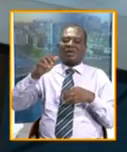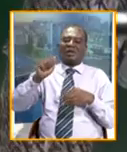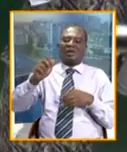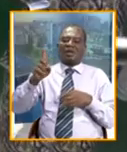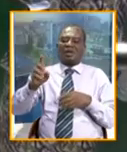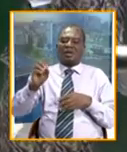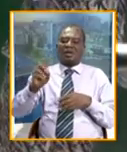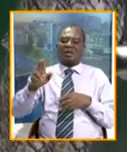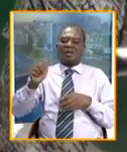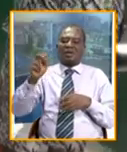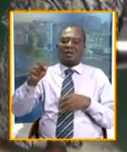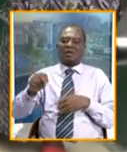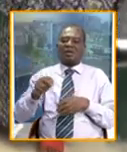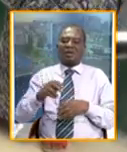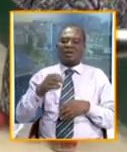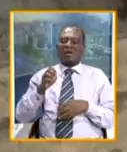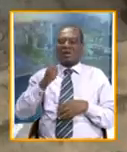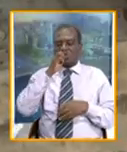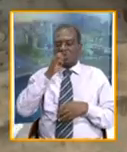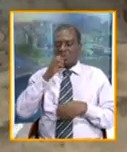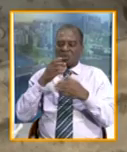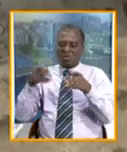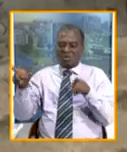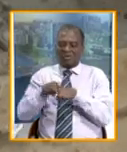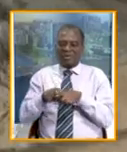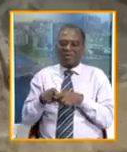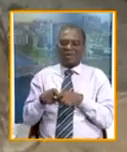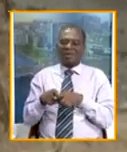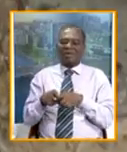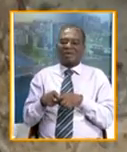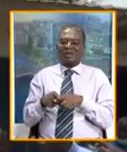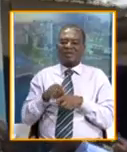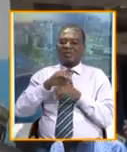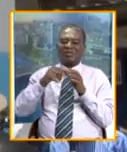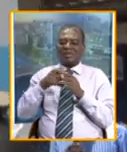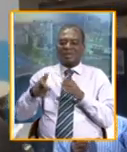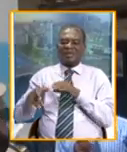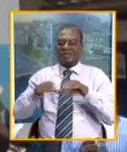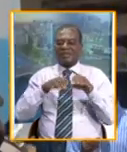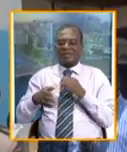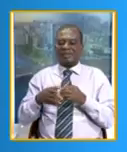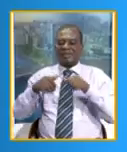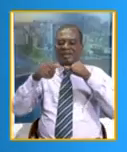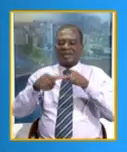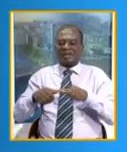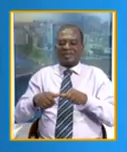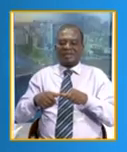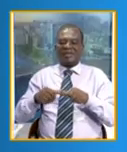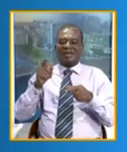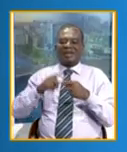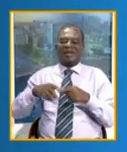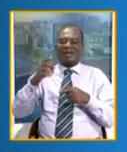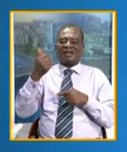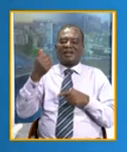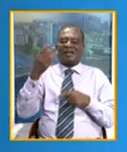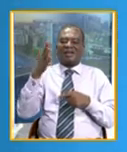pompes à motricité humaine à Niamayo et Cocody Dipri. Des infrastructures réalisées respectivement à 40 et